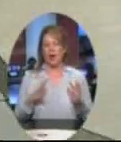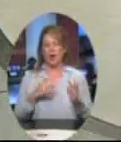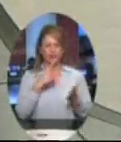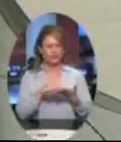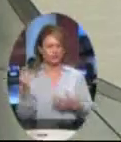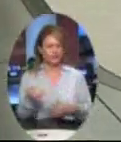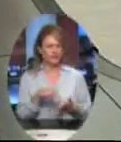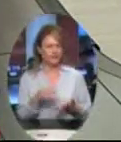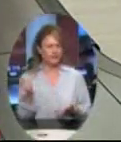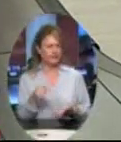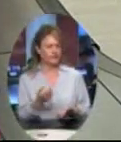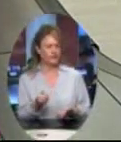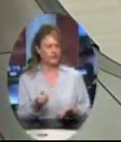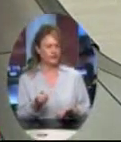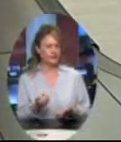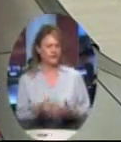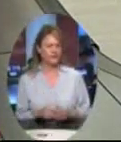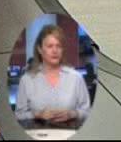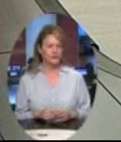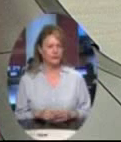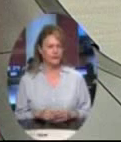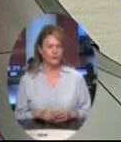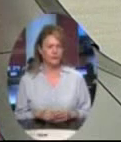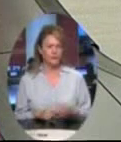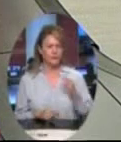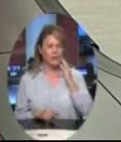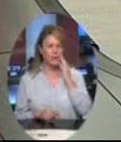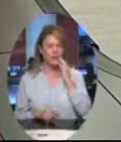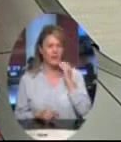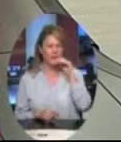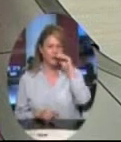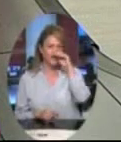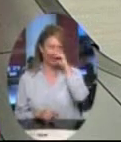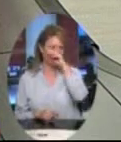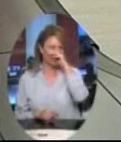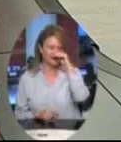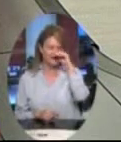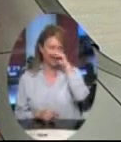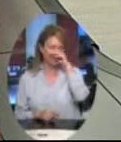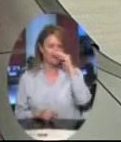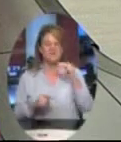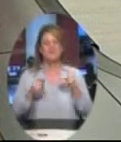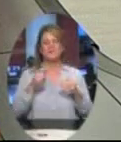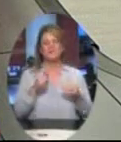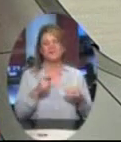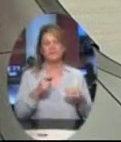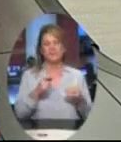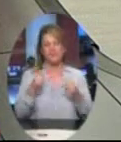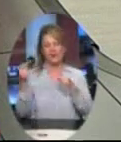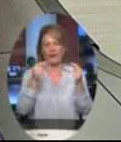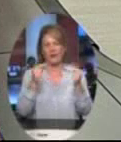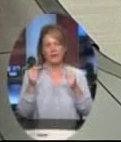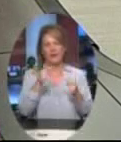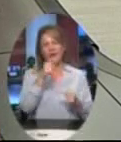ואתה מחרים, מה תגיע? רוברט, רוברט, רוברט, תן לו. הוא אז זה היה לפני הכנסת, הוא בא להצטלם, הוא